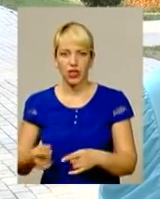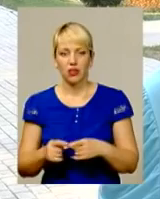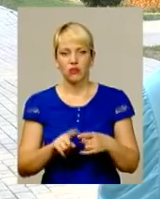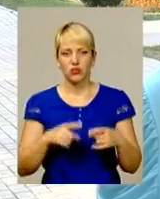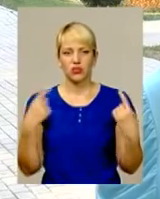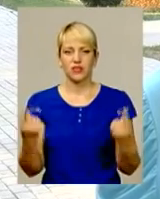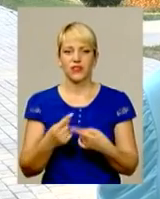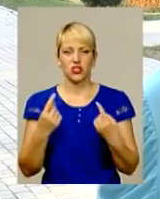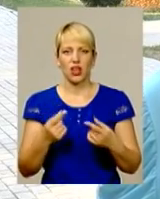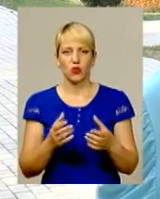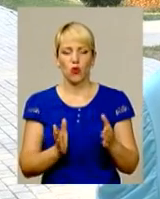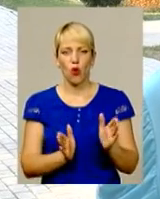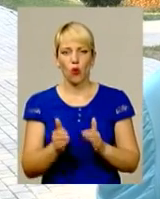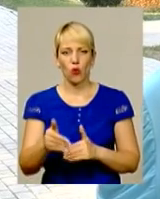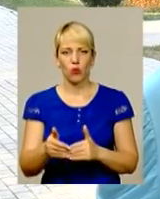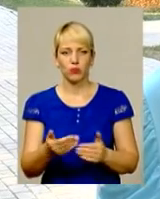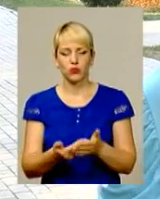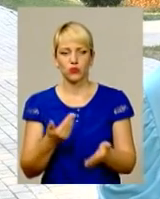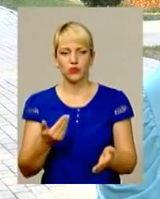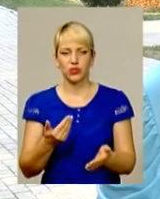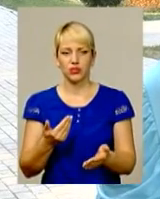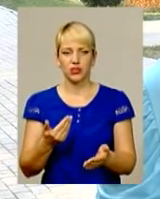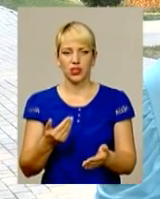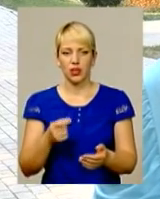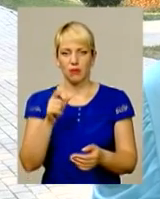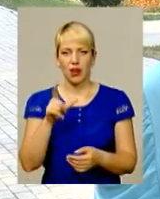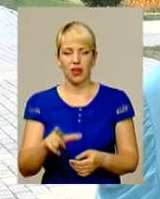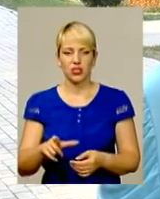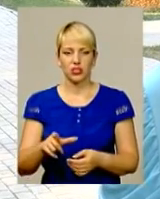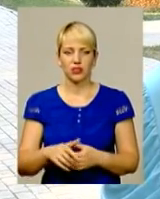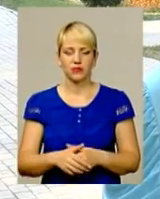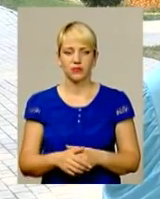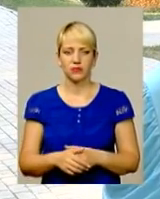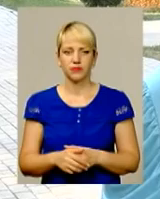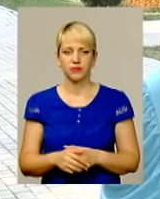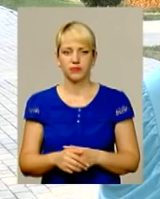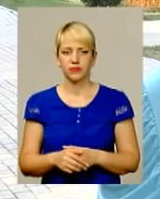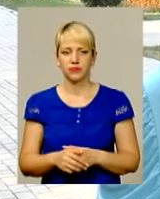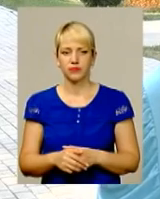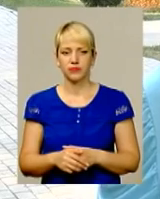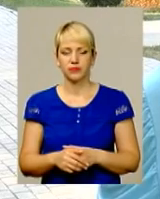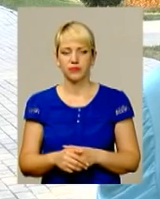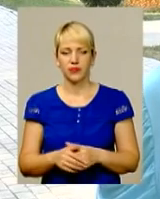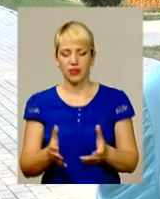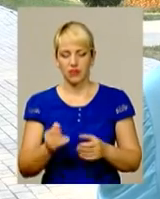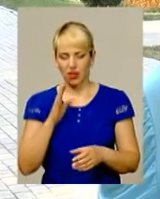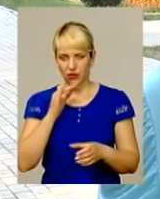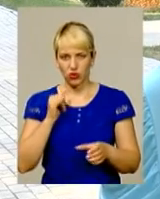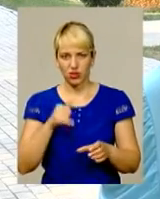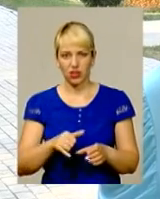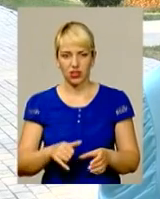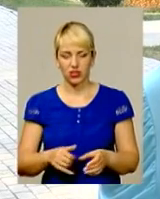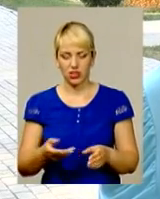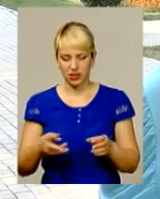оцю коробочку від пляшки, пет-пляшка, взяти туди, налити